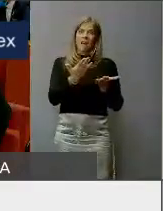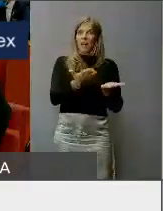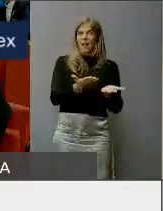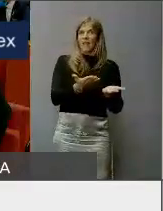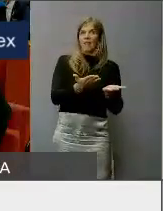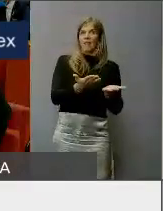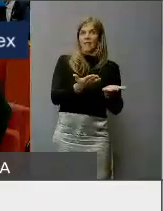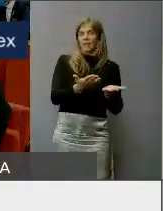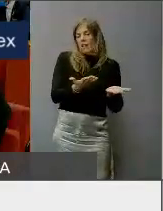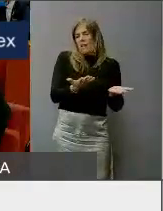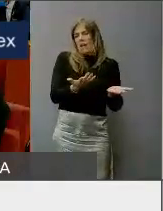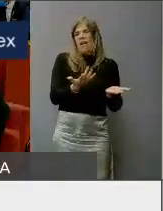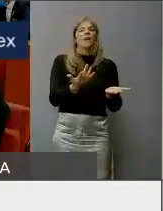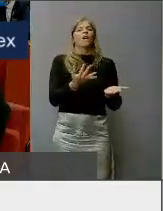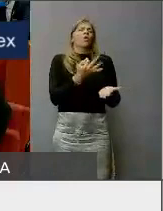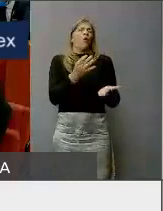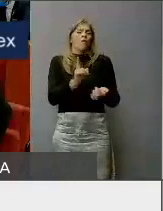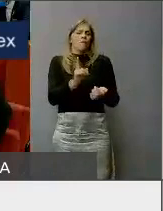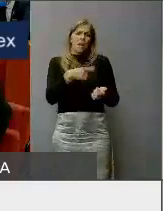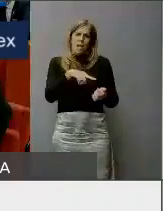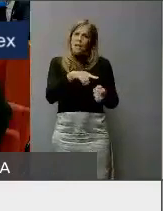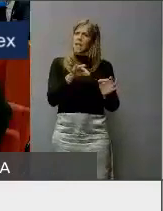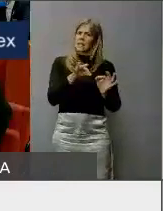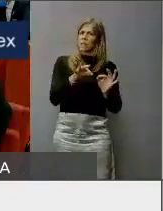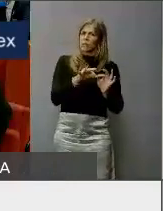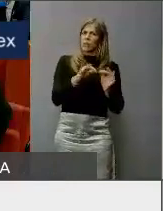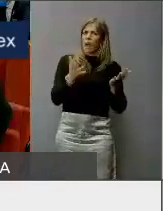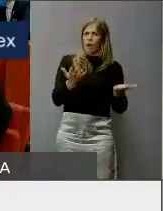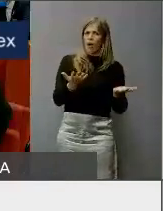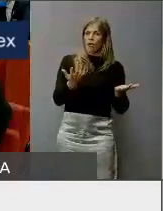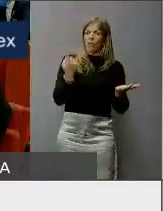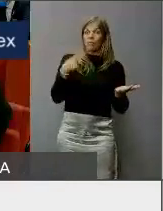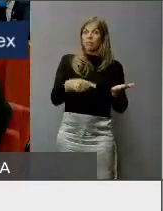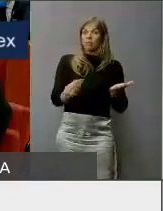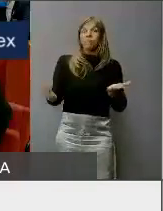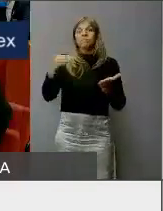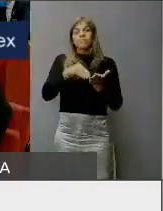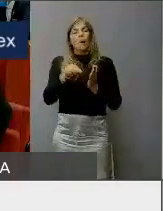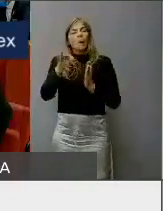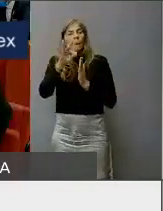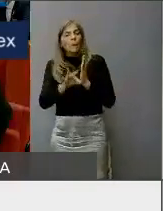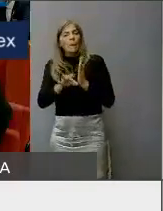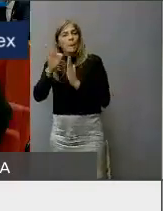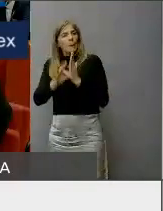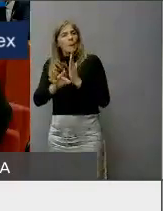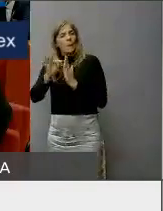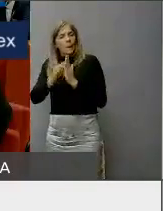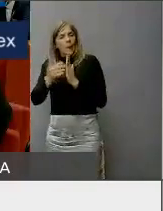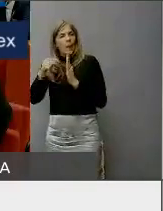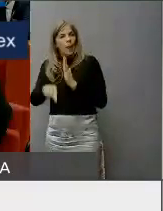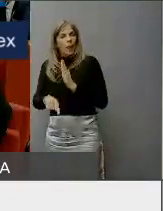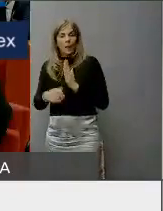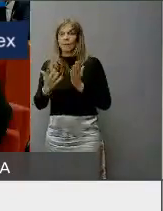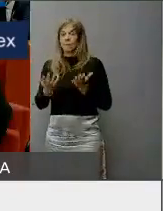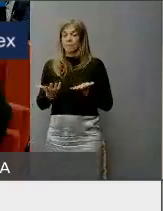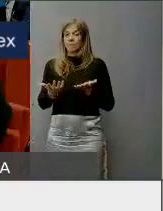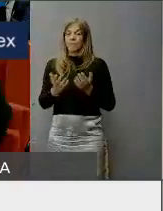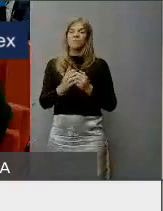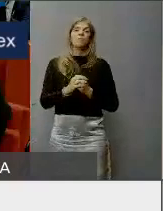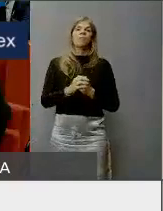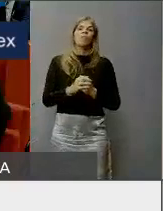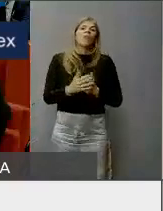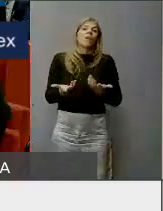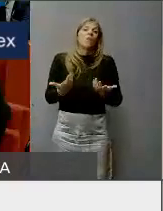in quanto unico elemento per poter stabilire stilare delle graduatorie ma grazie a questi